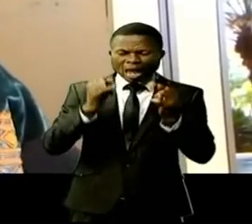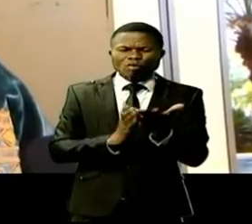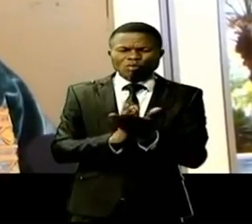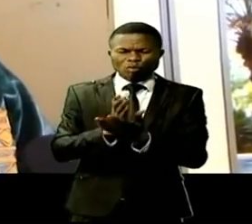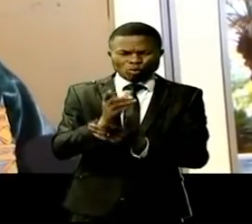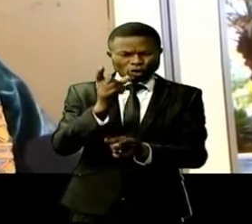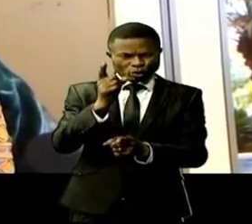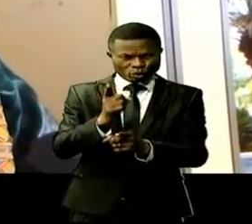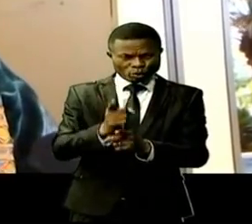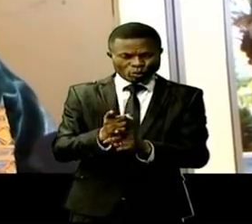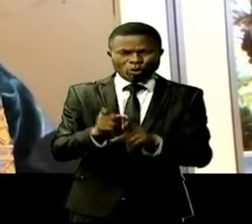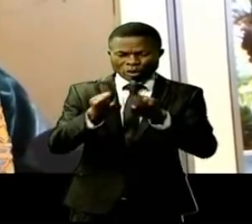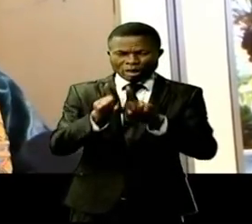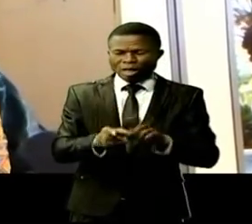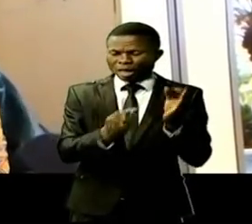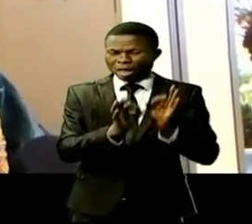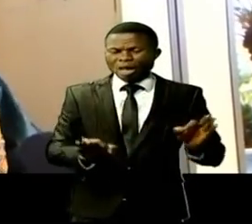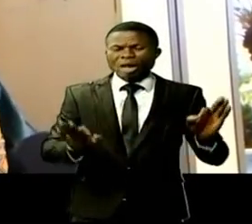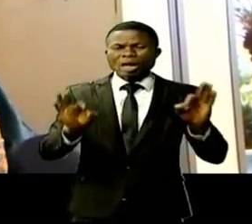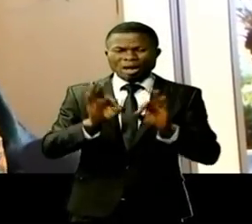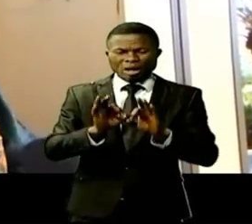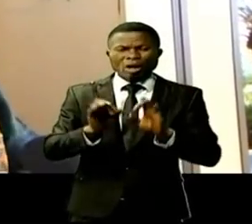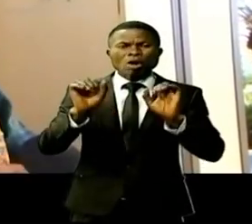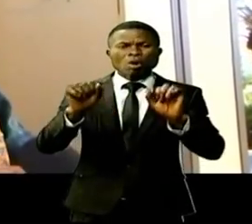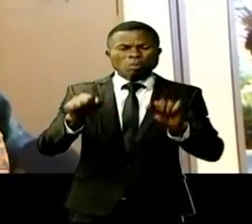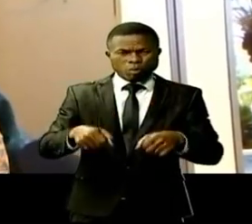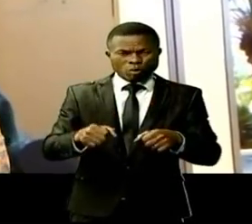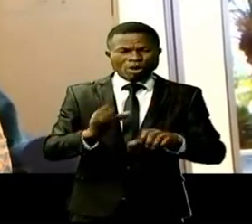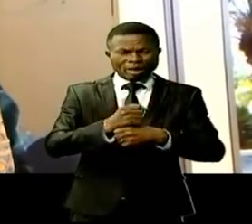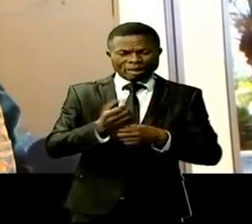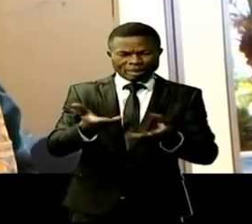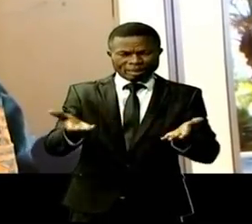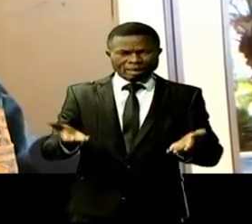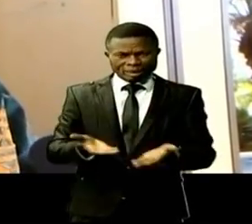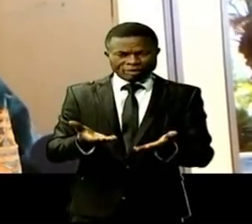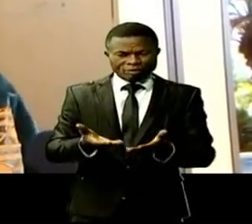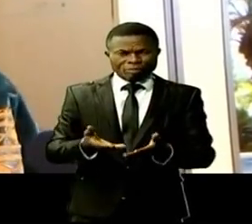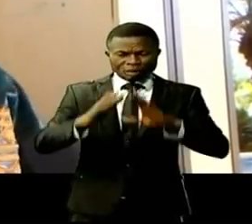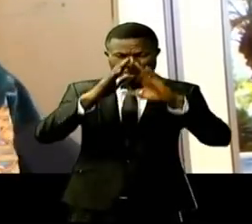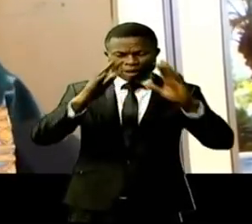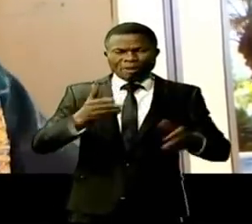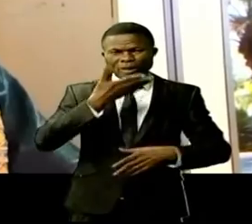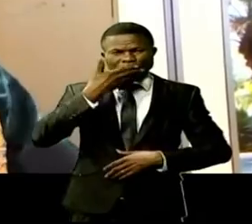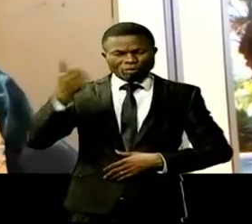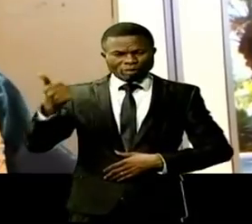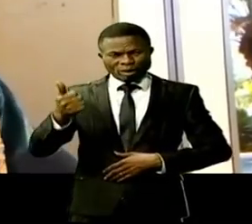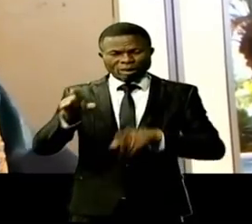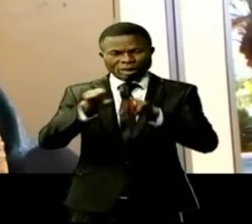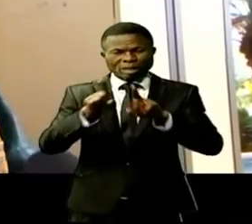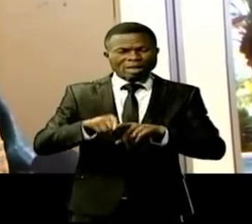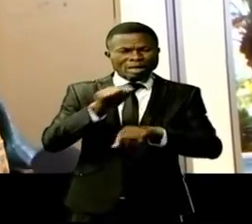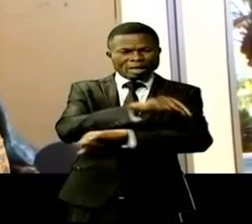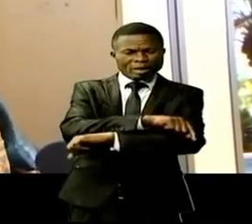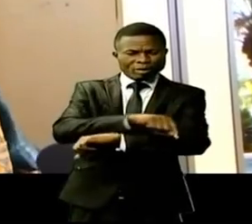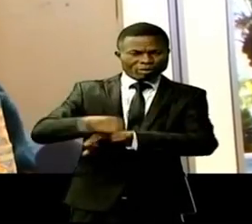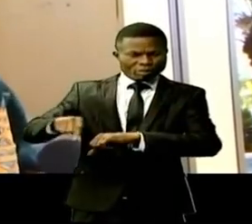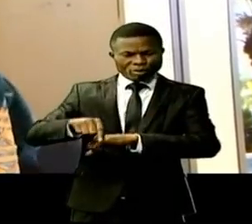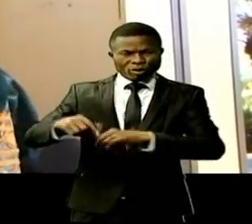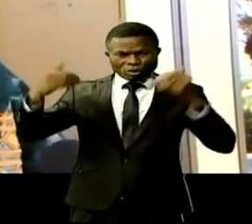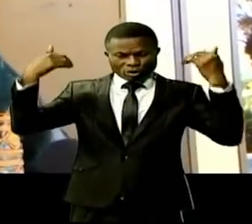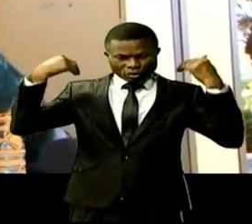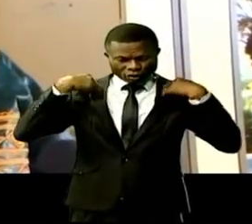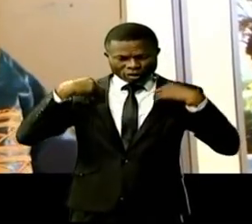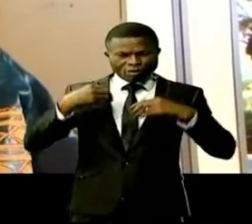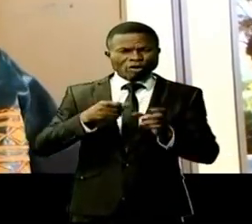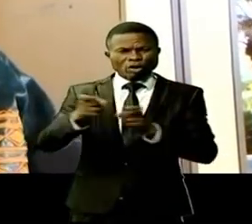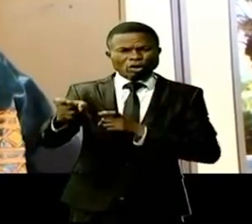nécessaires et aussi la possibilité de mettre en place les cadres légaux et aussi l'institution qui est l'autorité de